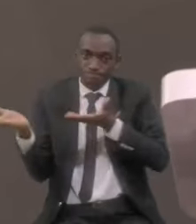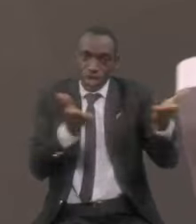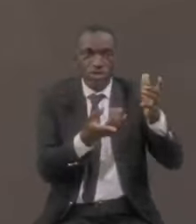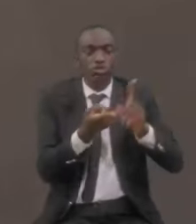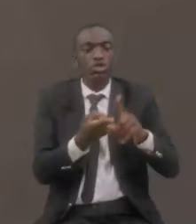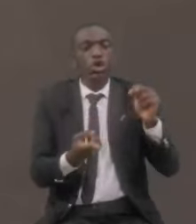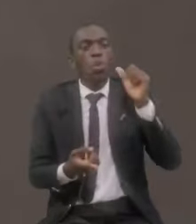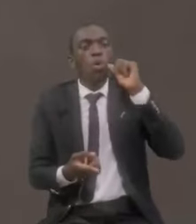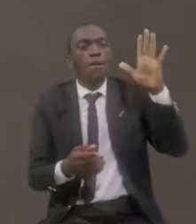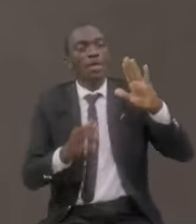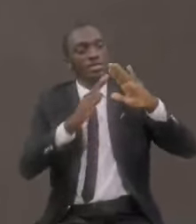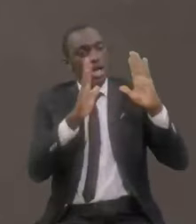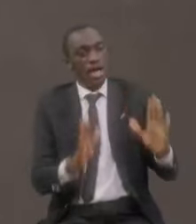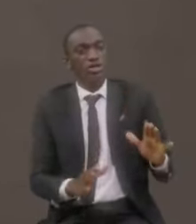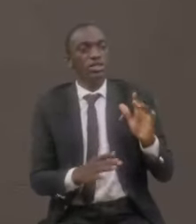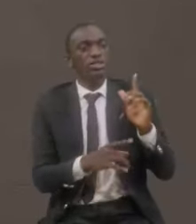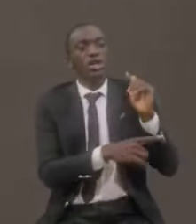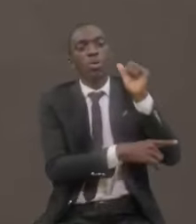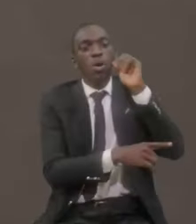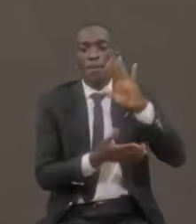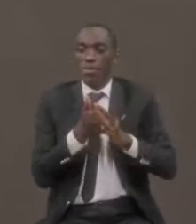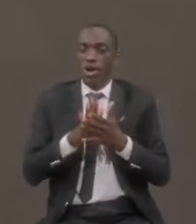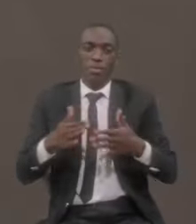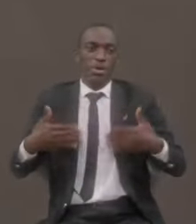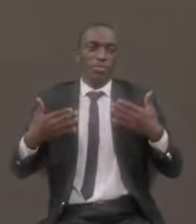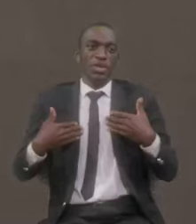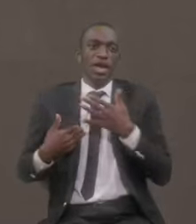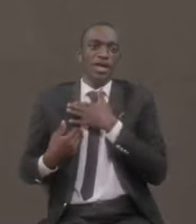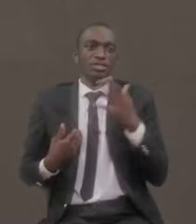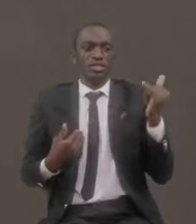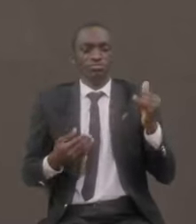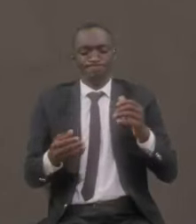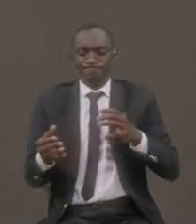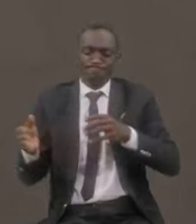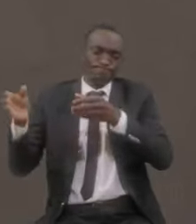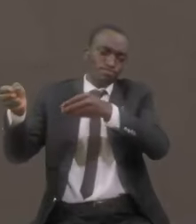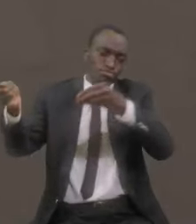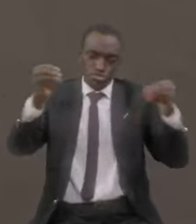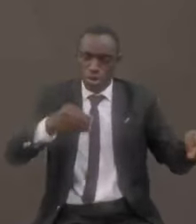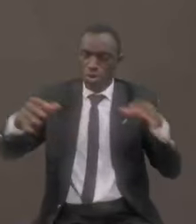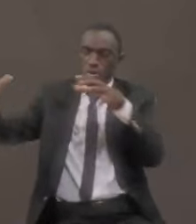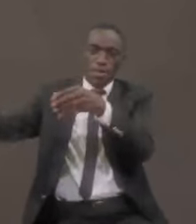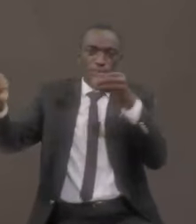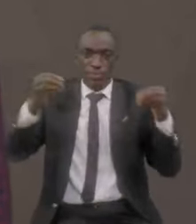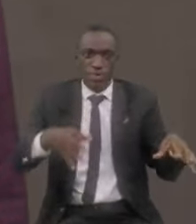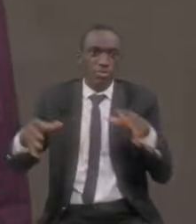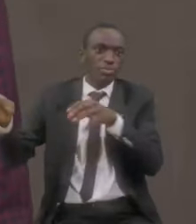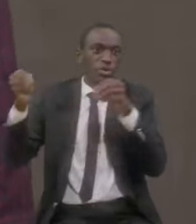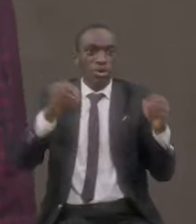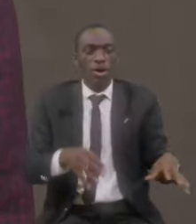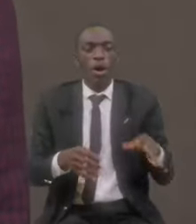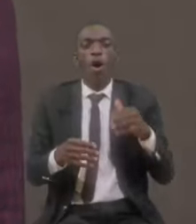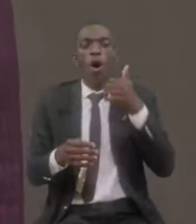contente. Et ils ont commencé à décharger, comme si ça n'allait jamais finir. Et